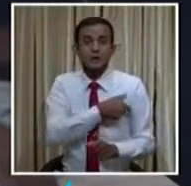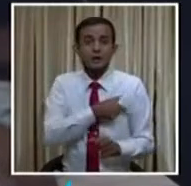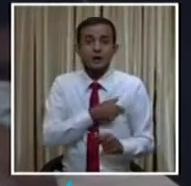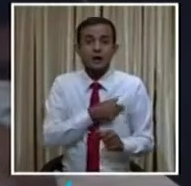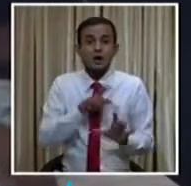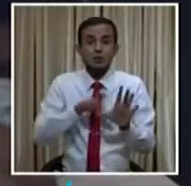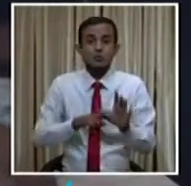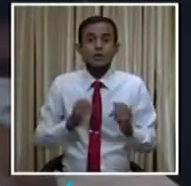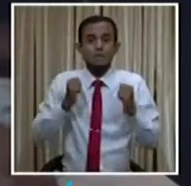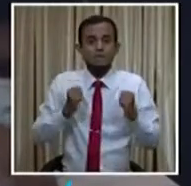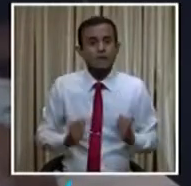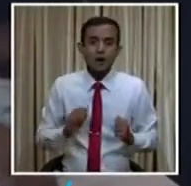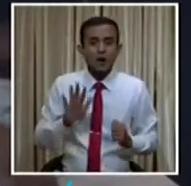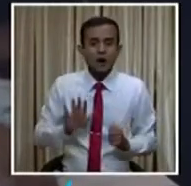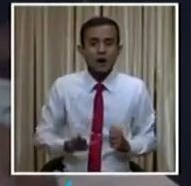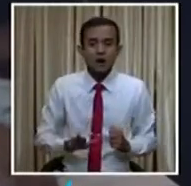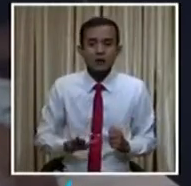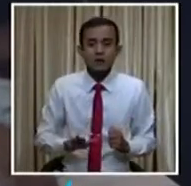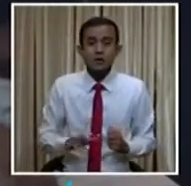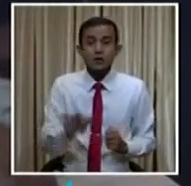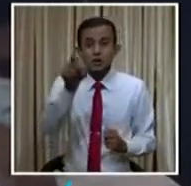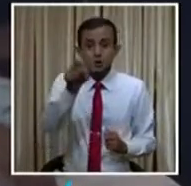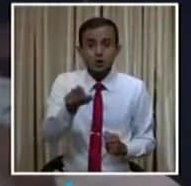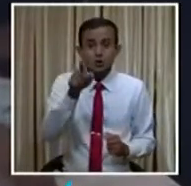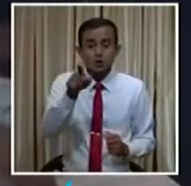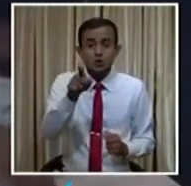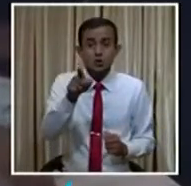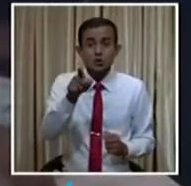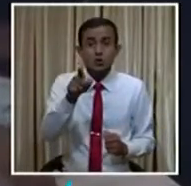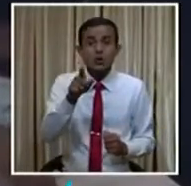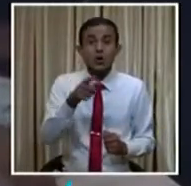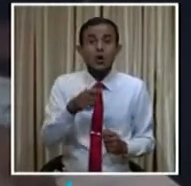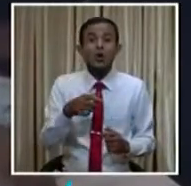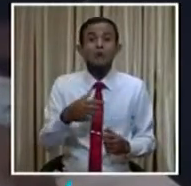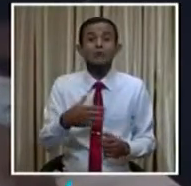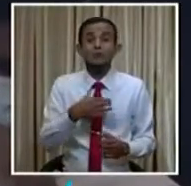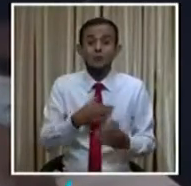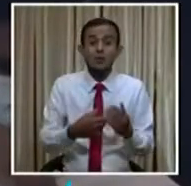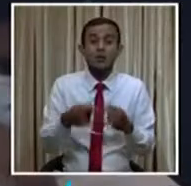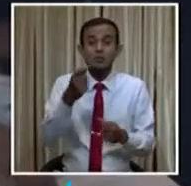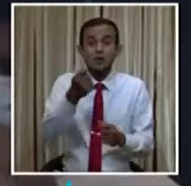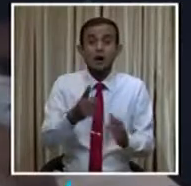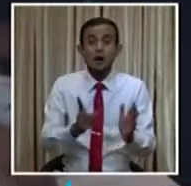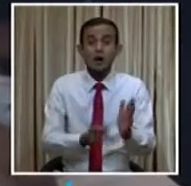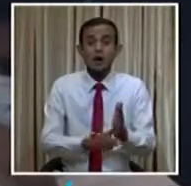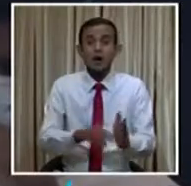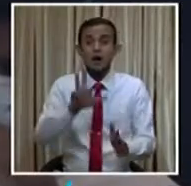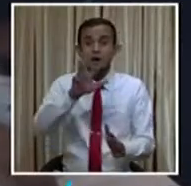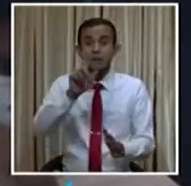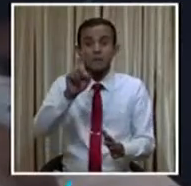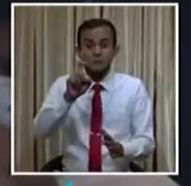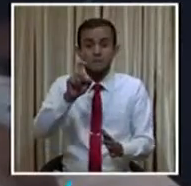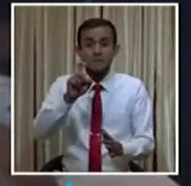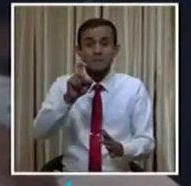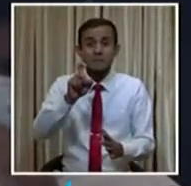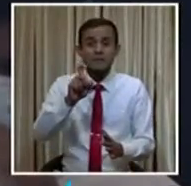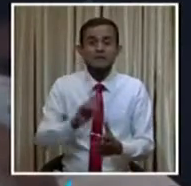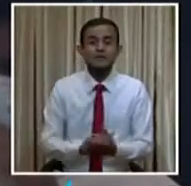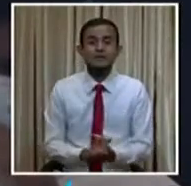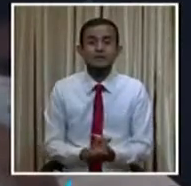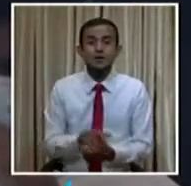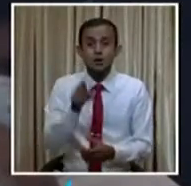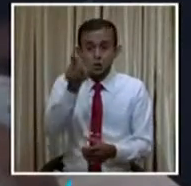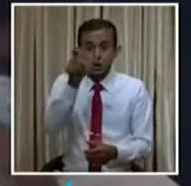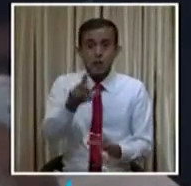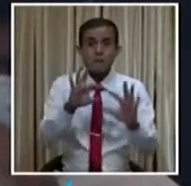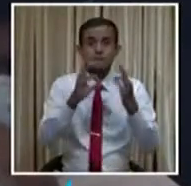වෙලා හිටියට ඔබතුමාව උකස් කරලා තියෙන්නේ රුපියල් ලක්ෂ 9 හමාරකට